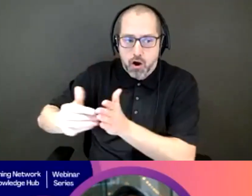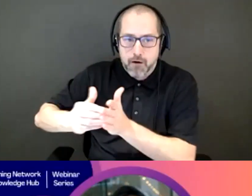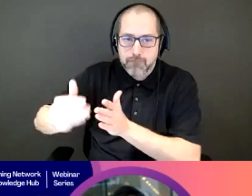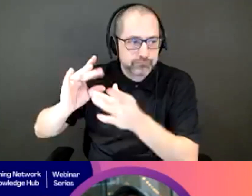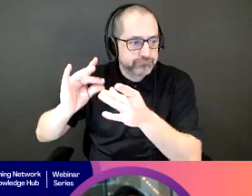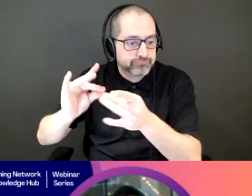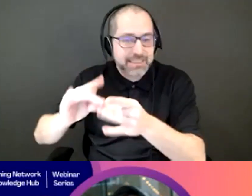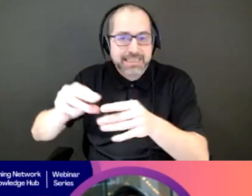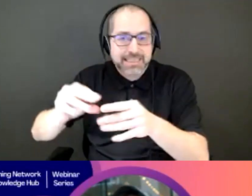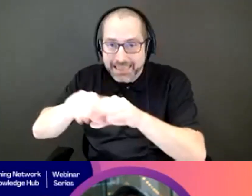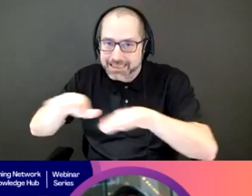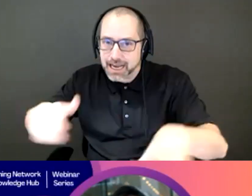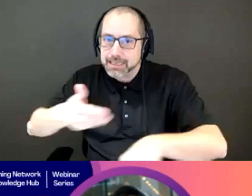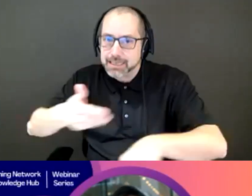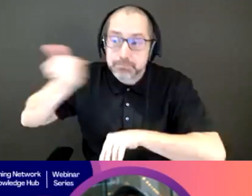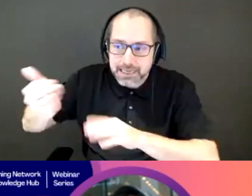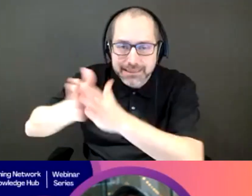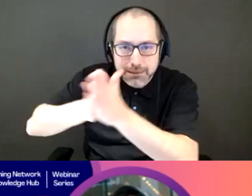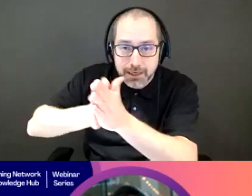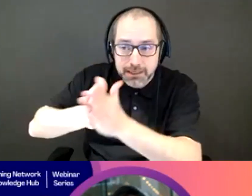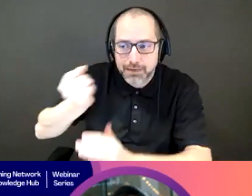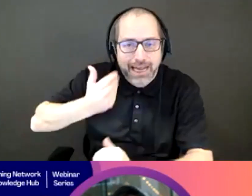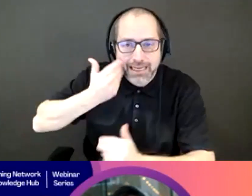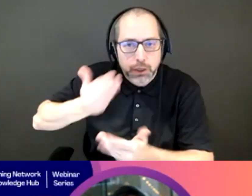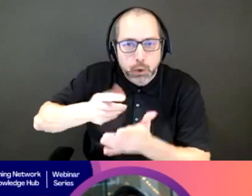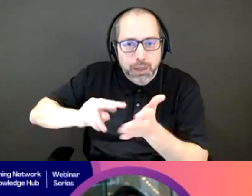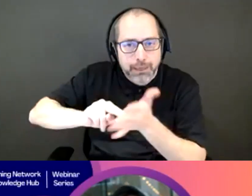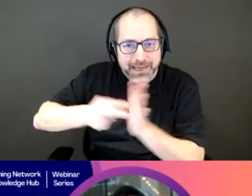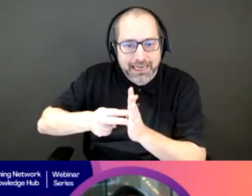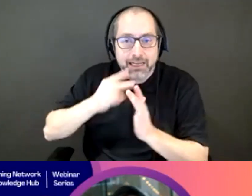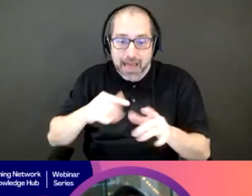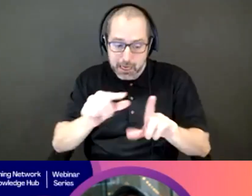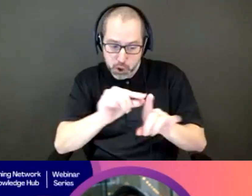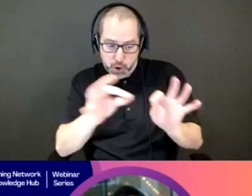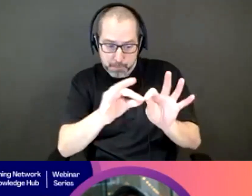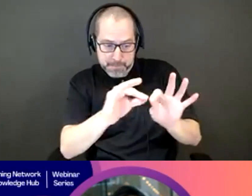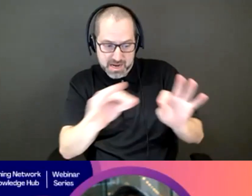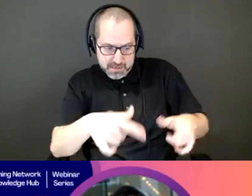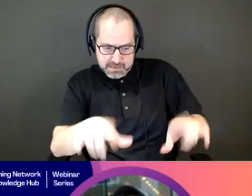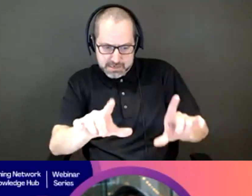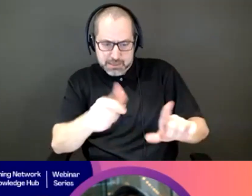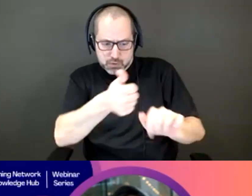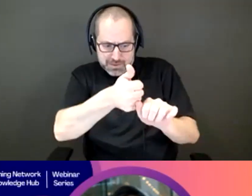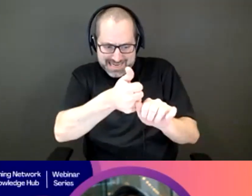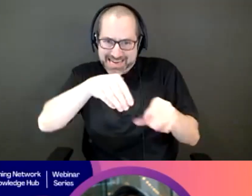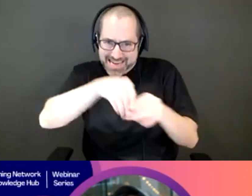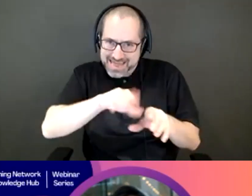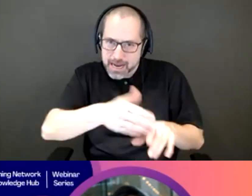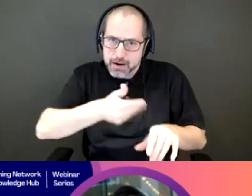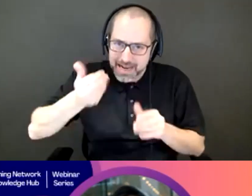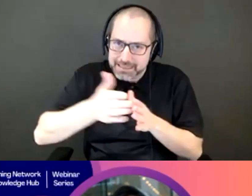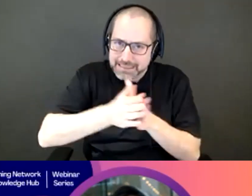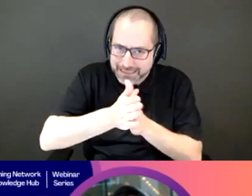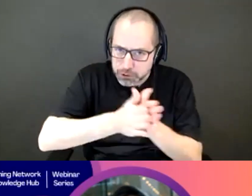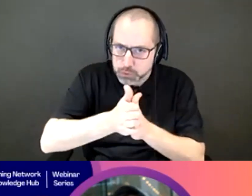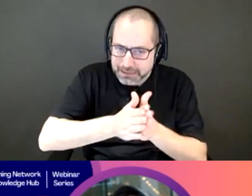et lorsque l'on vit dans le maire intérieur de l'enfant je ne savais pas ce que ça voulait dire j'ai fait des recherches et tous les facteurs qui avaient été pris